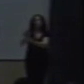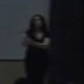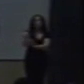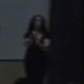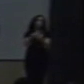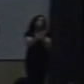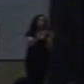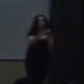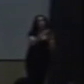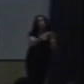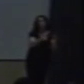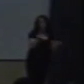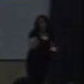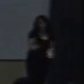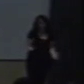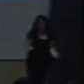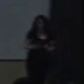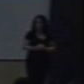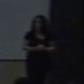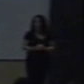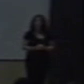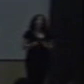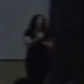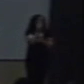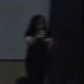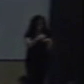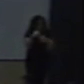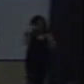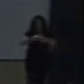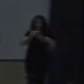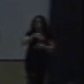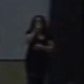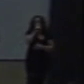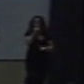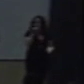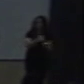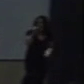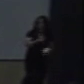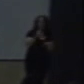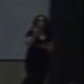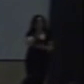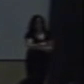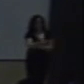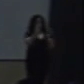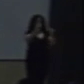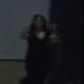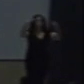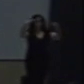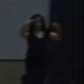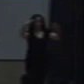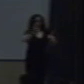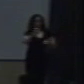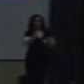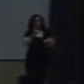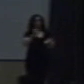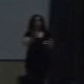El tema és que a vegades amb aquesta miradesa del Twitter i del pues, et pots molt ràpid dir el què, però no dius